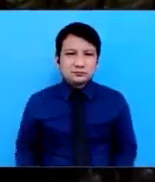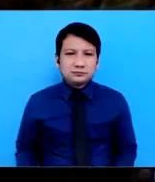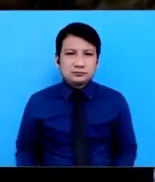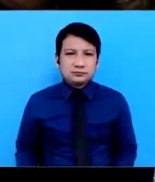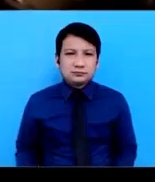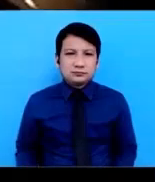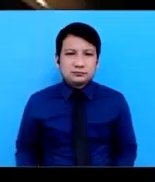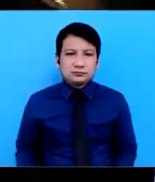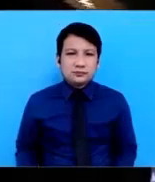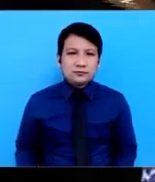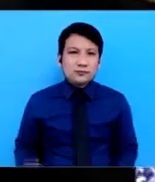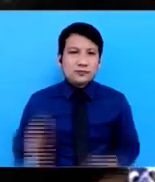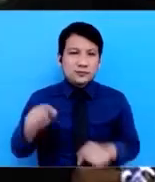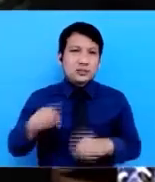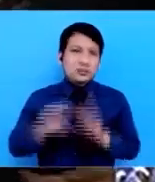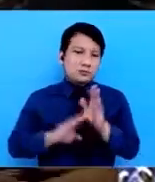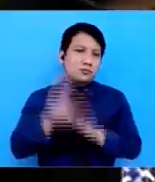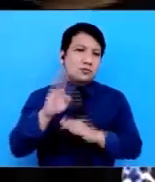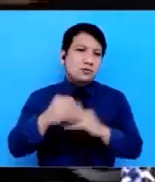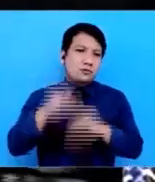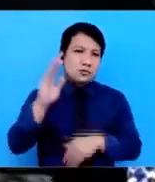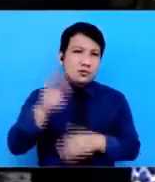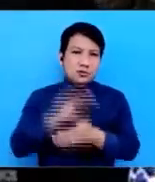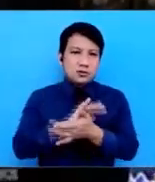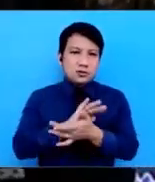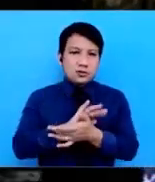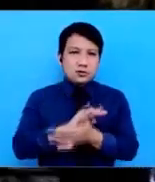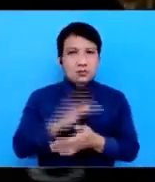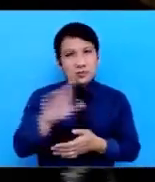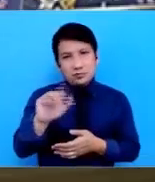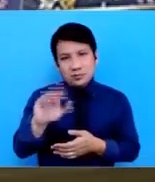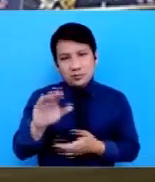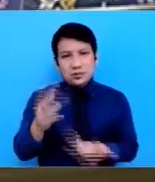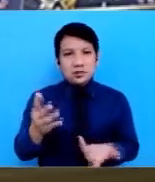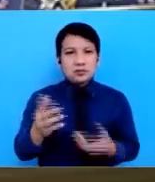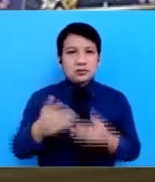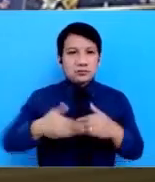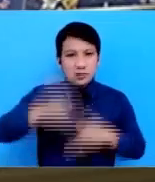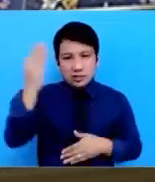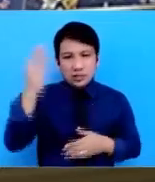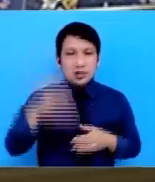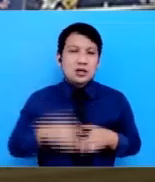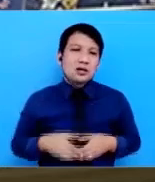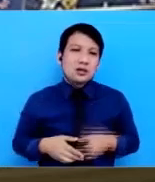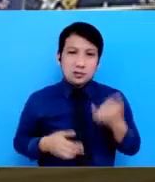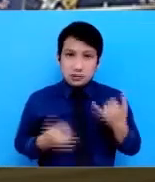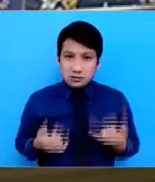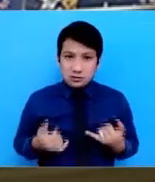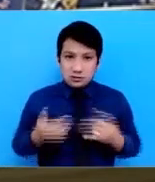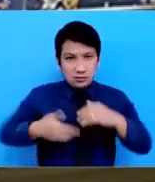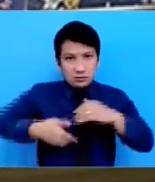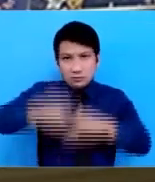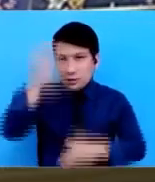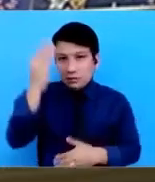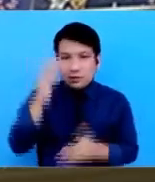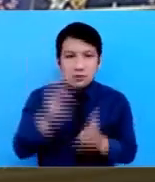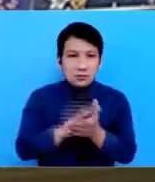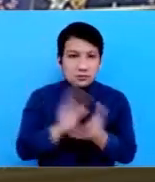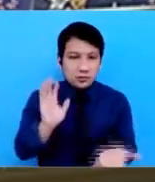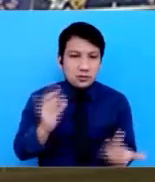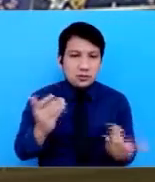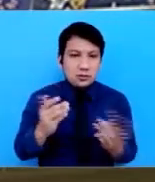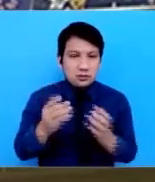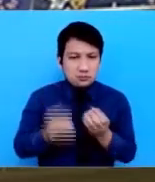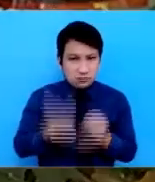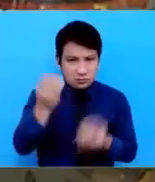magkano? Mas may more than that. Magkano? 15. Mataas. Lalo na ngayong tumaas palalo ang presyo ng mga paputok dito